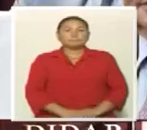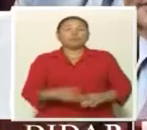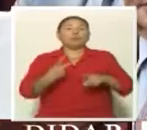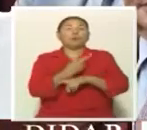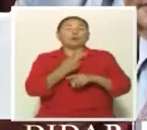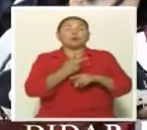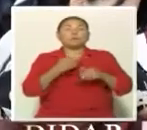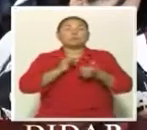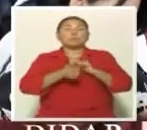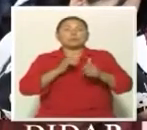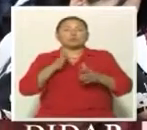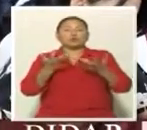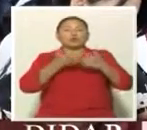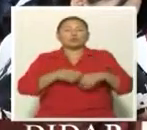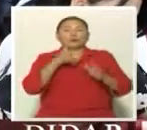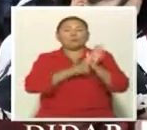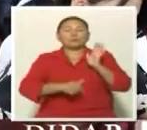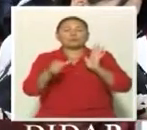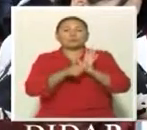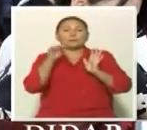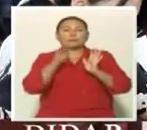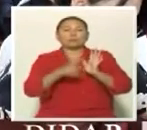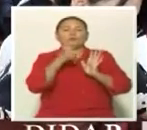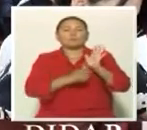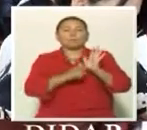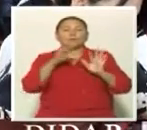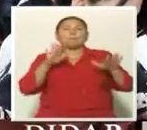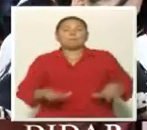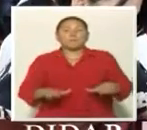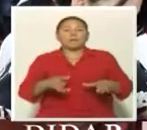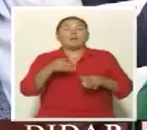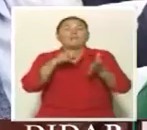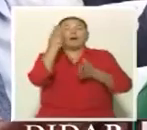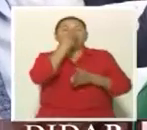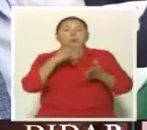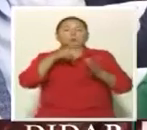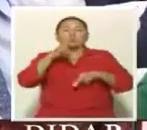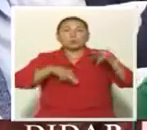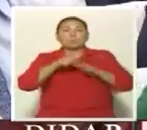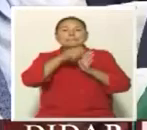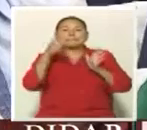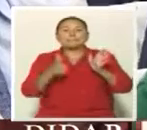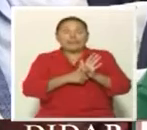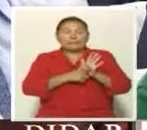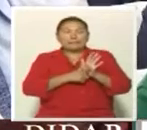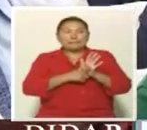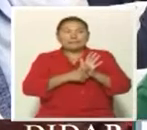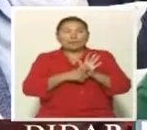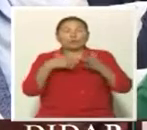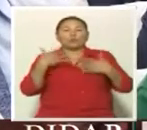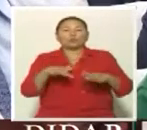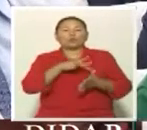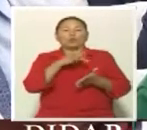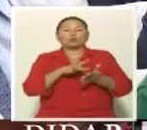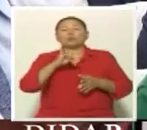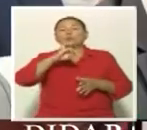смены учебные заведения будут рассчитаны на 86800 мест в Актау запланировано возведение 17 в уже на